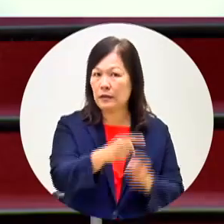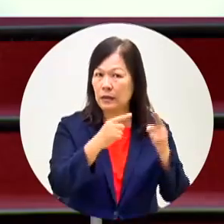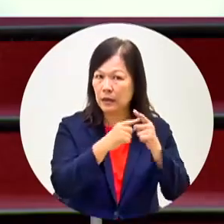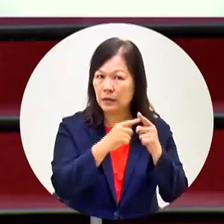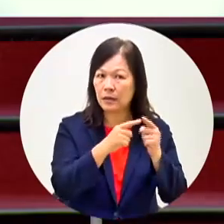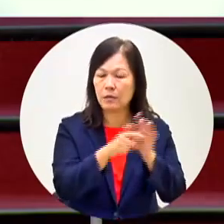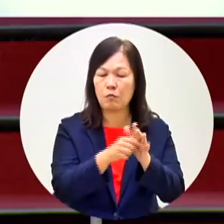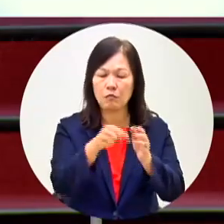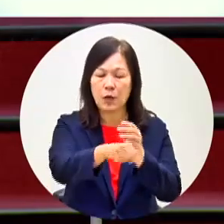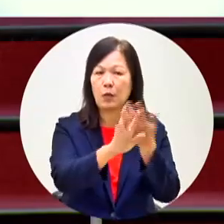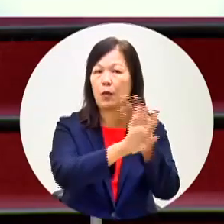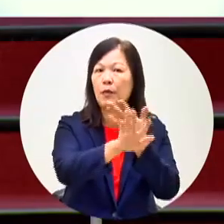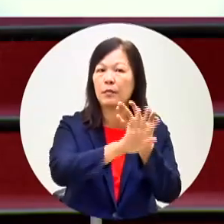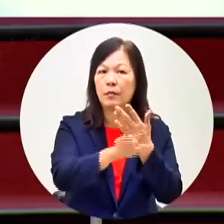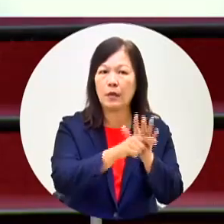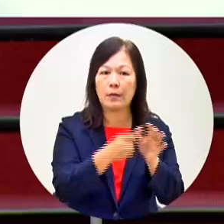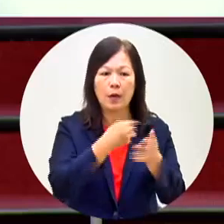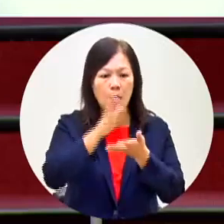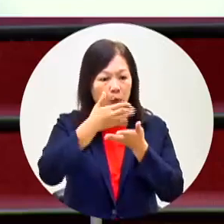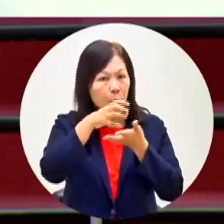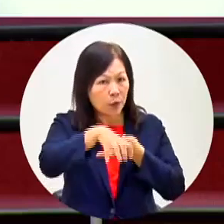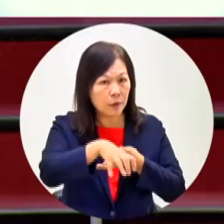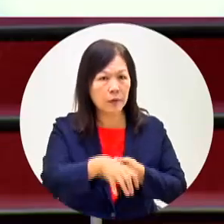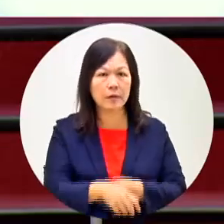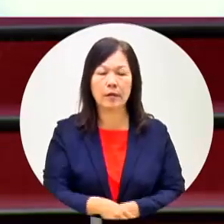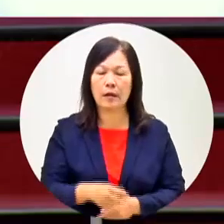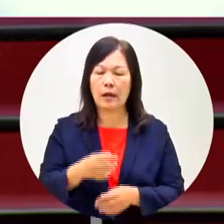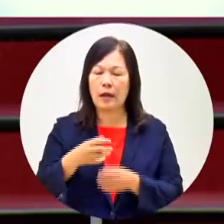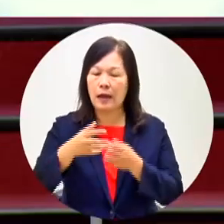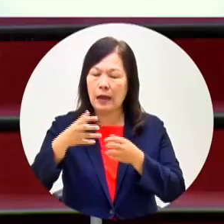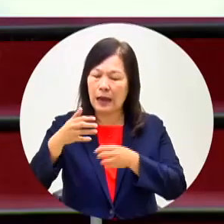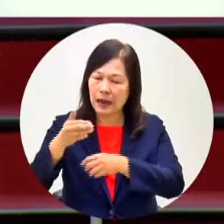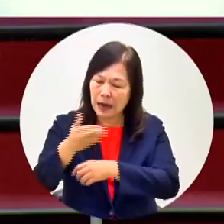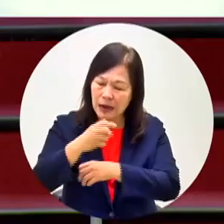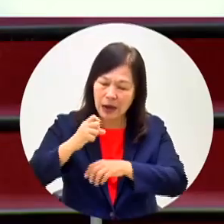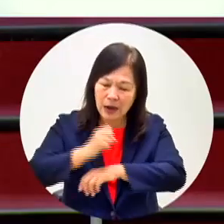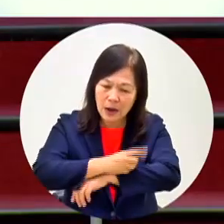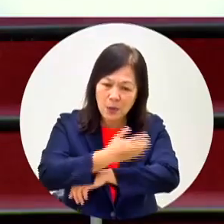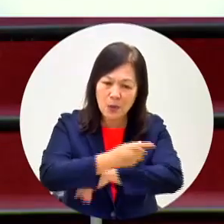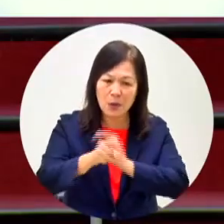厅、海产店拢打卡。